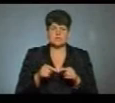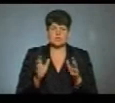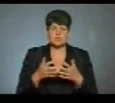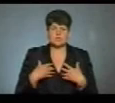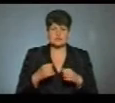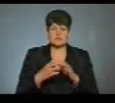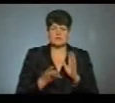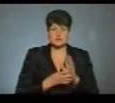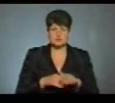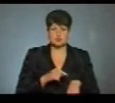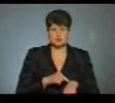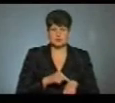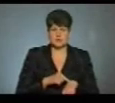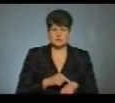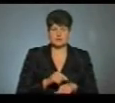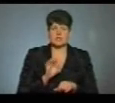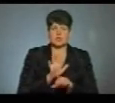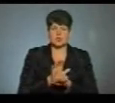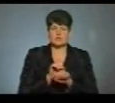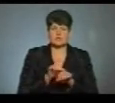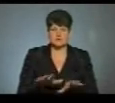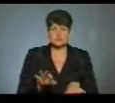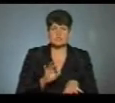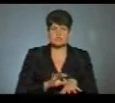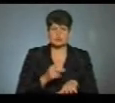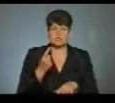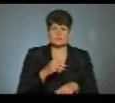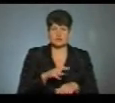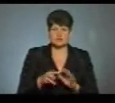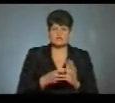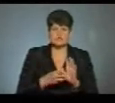на 19 годину на коронавірус захворіли